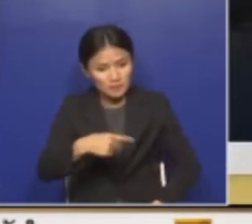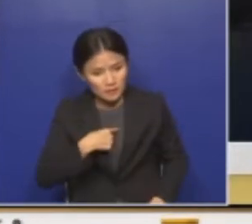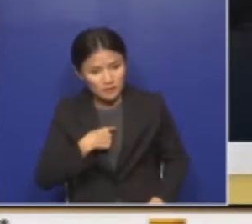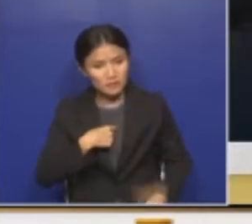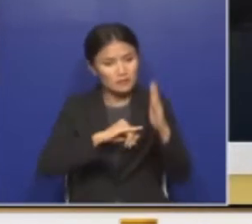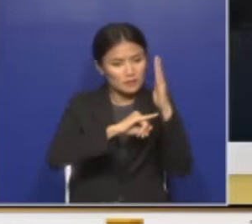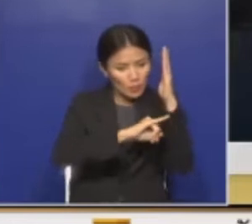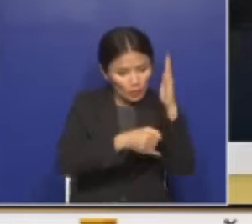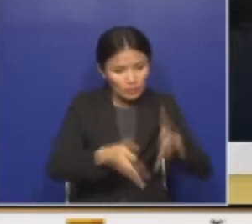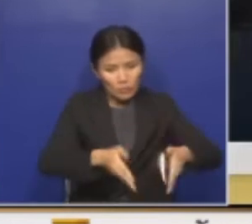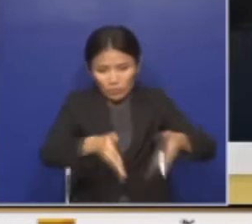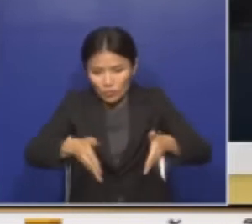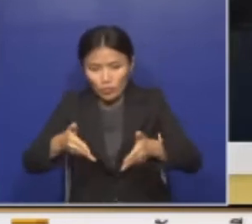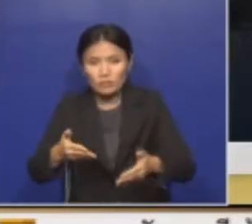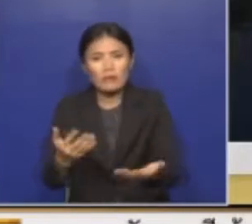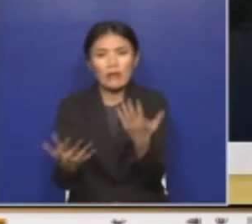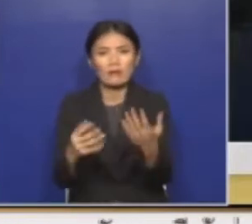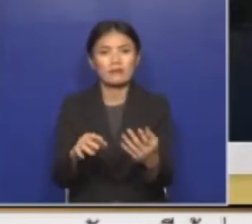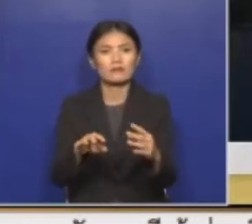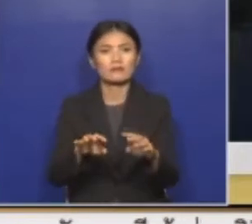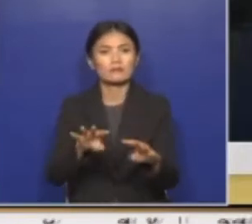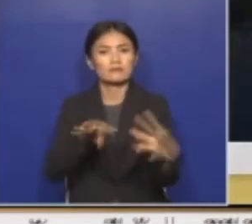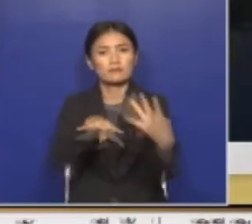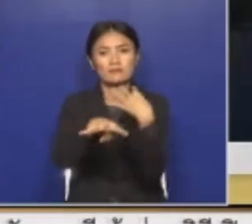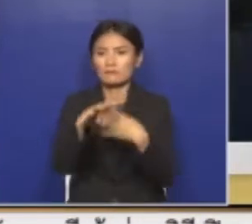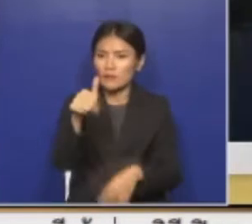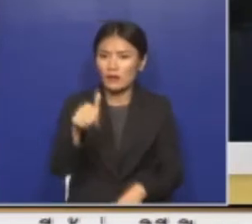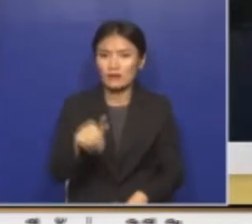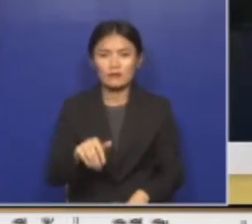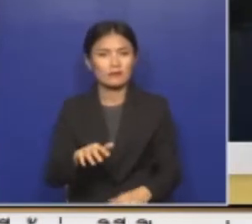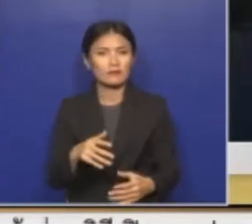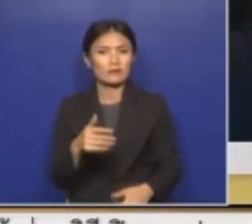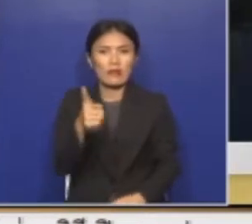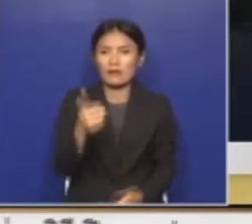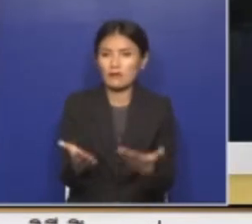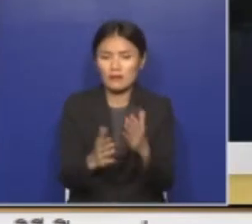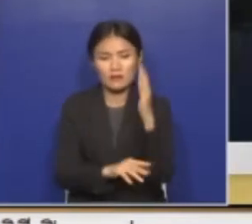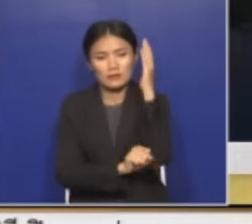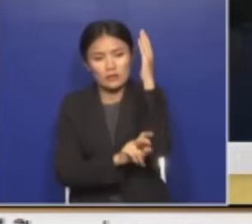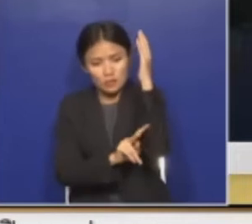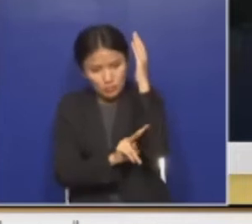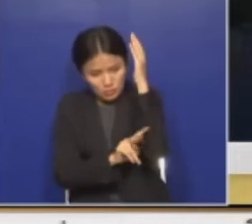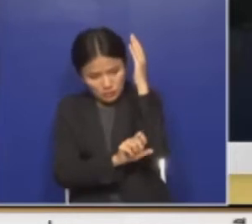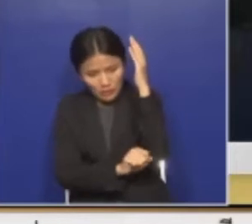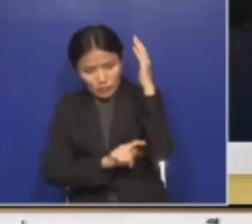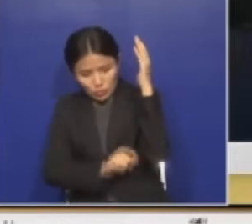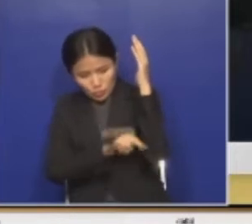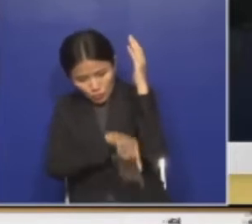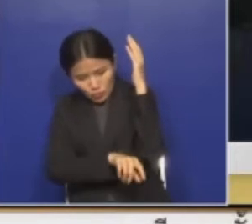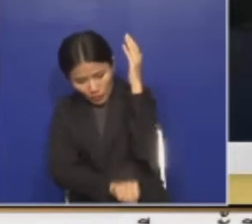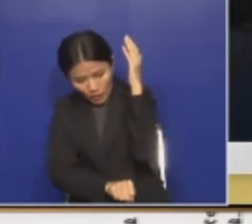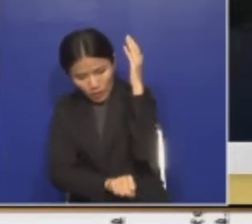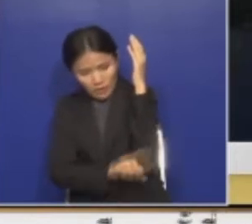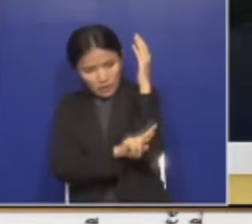เห็นด้วยครับเอาถนน 4เลน 8เลนมาเลยครับอ่าสตูลสงขลากระบี่นครศรีธรรมราชระนองชุมพรทำถนนมาเลยครับ